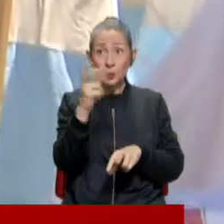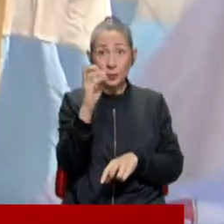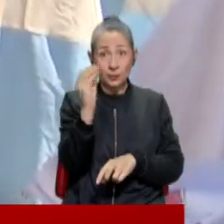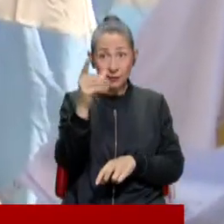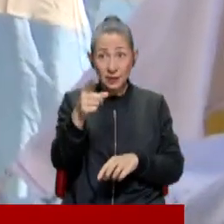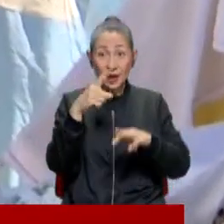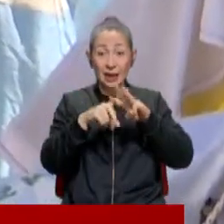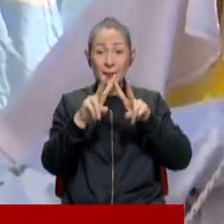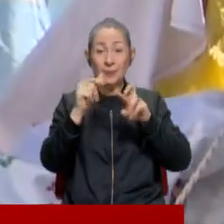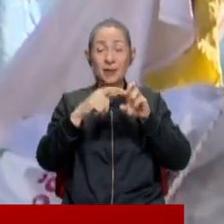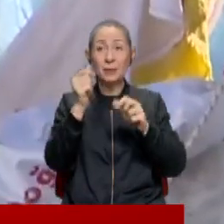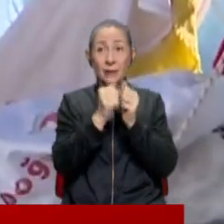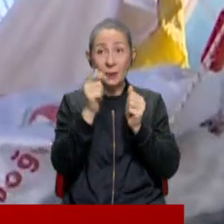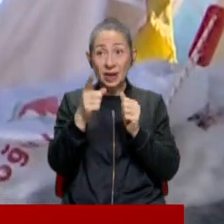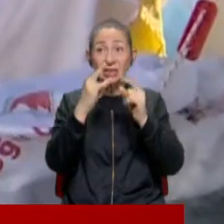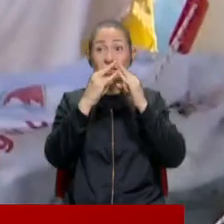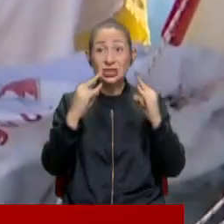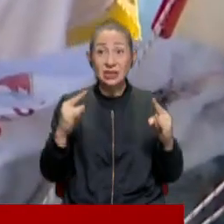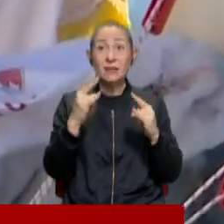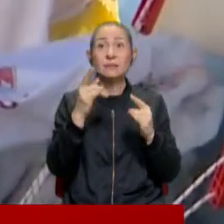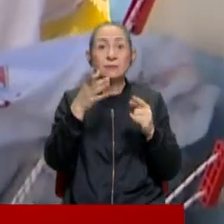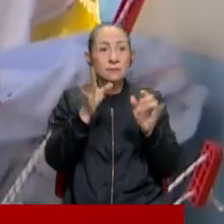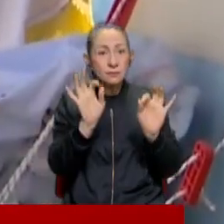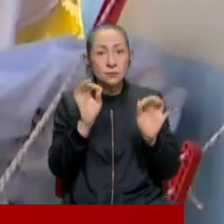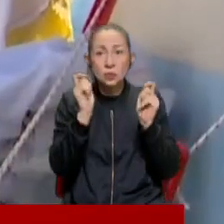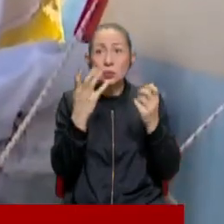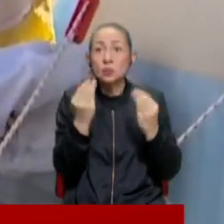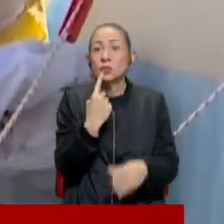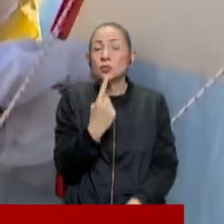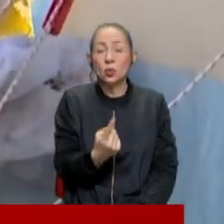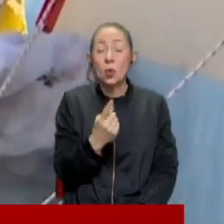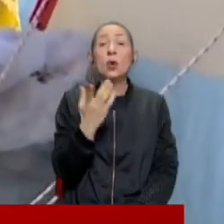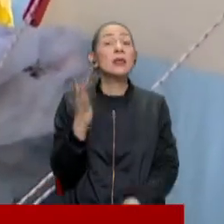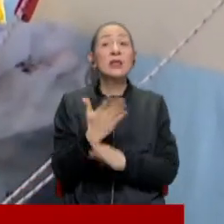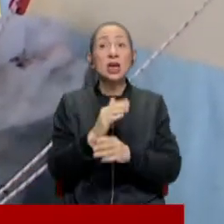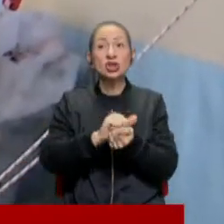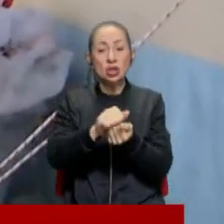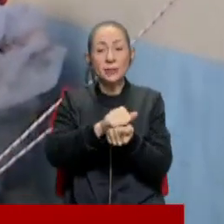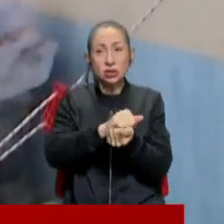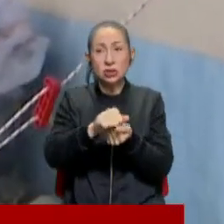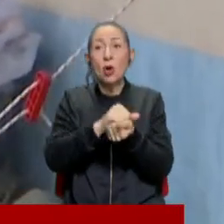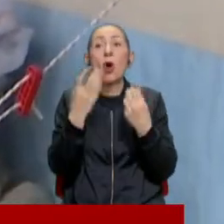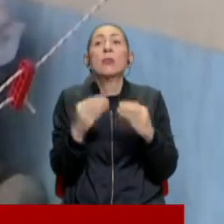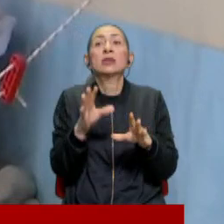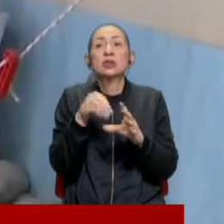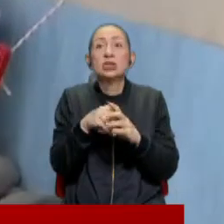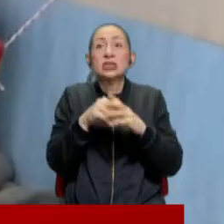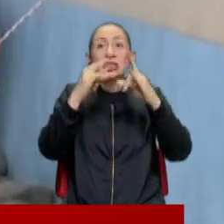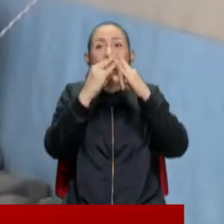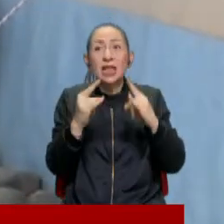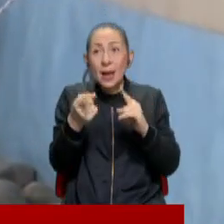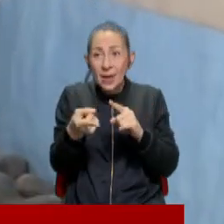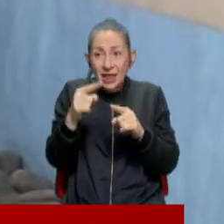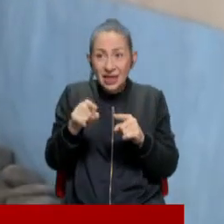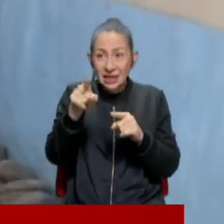Emir aslanla birlikte çadırda şartların zor olduğunu söylüyor işte çamaşır yıkama imkanı olmadığı için çadırın hemen